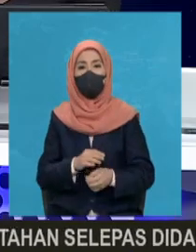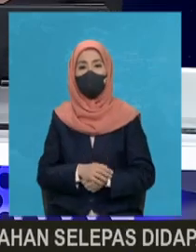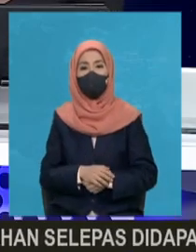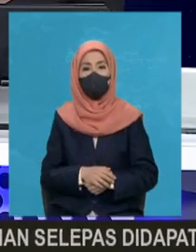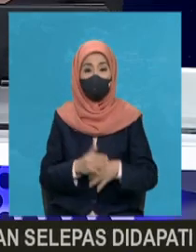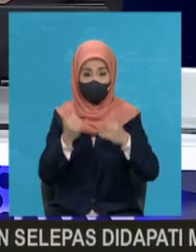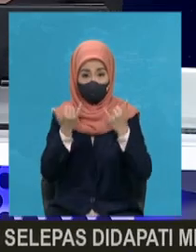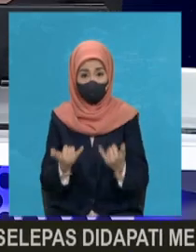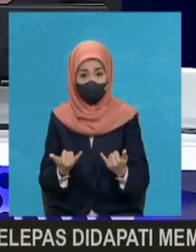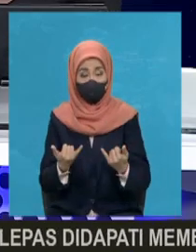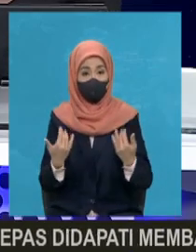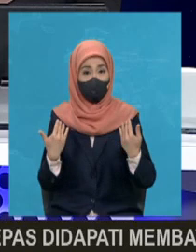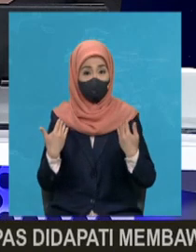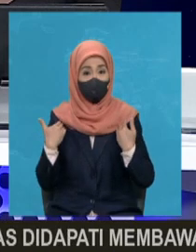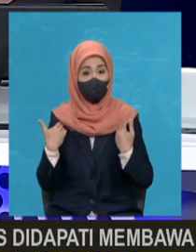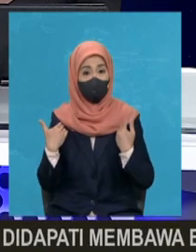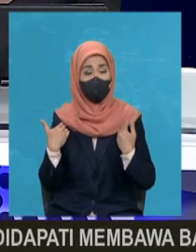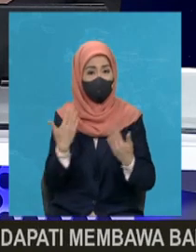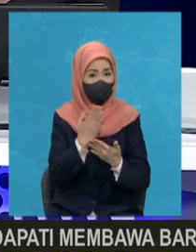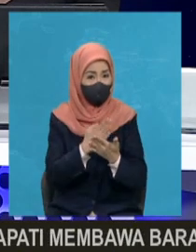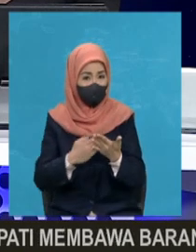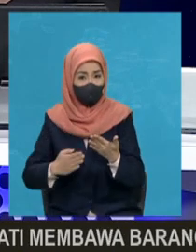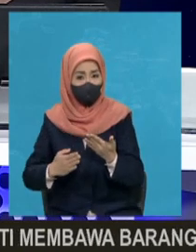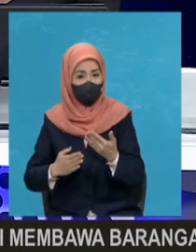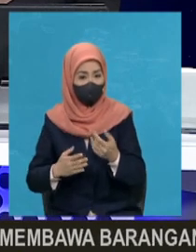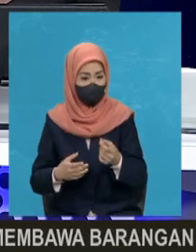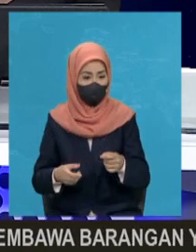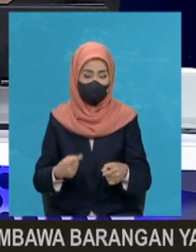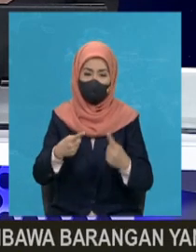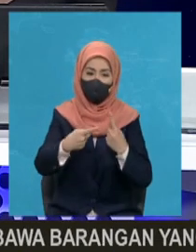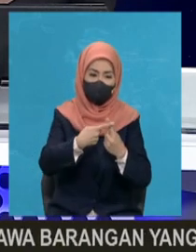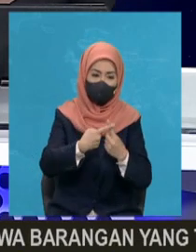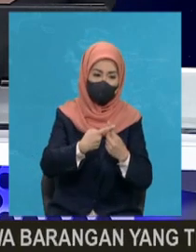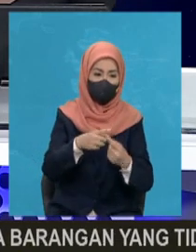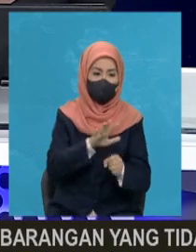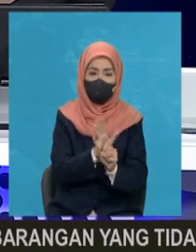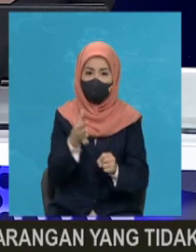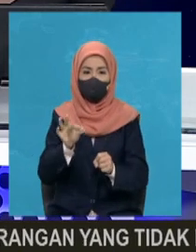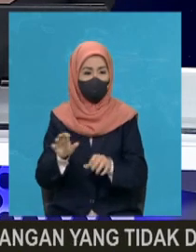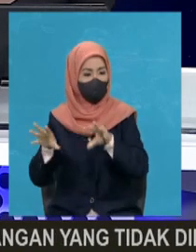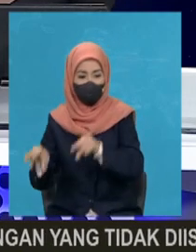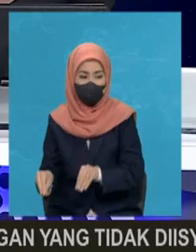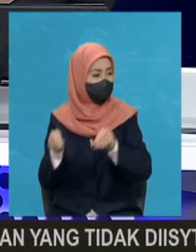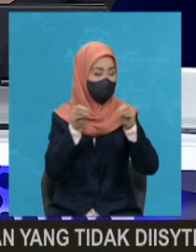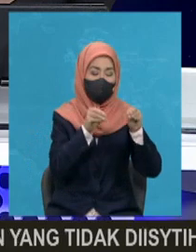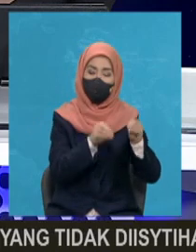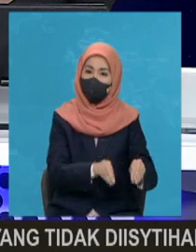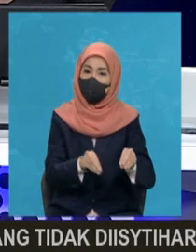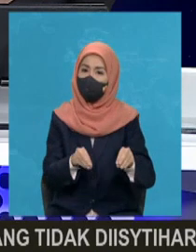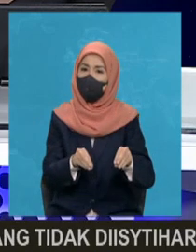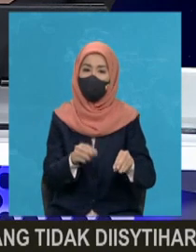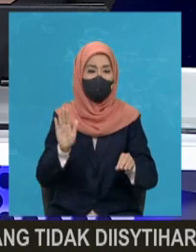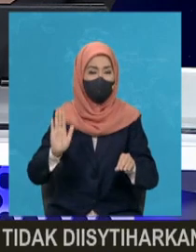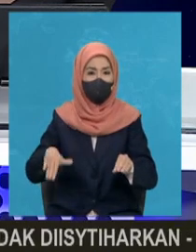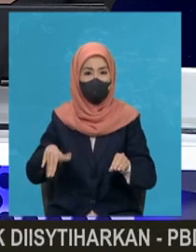Hai Pada masa ini terdapat sebahagian kiss kiss yang telah disahkan positif masih belum dipindahkan ke pusat pengasingan kebangsaan